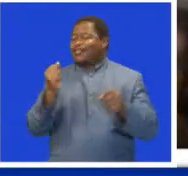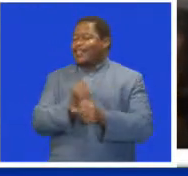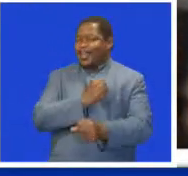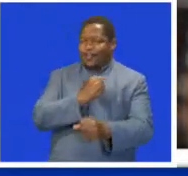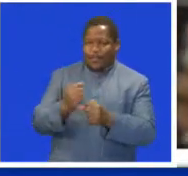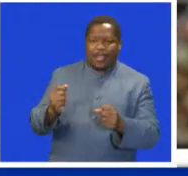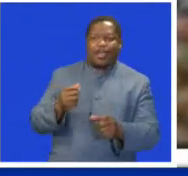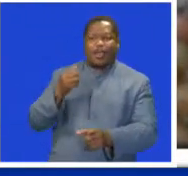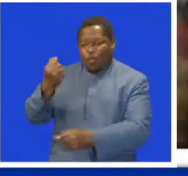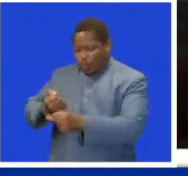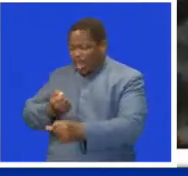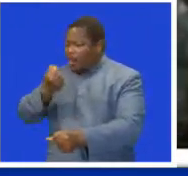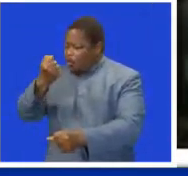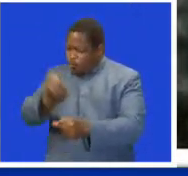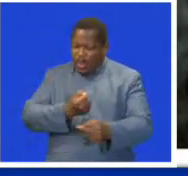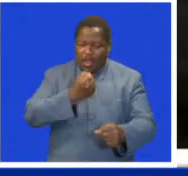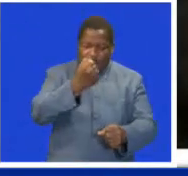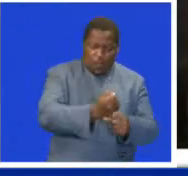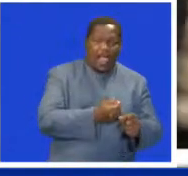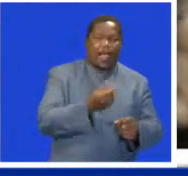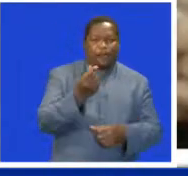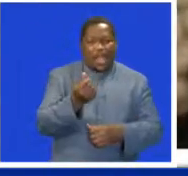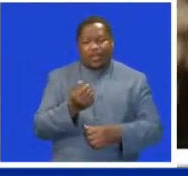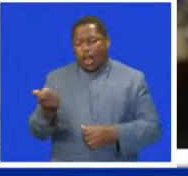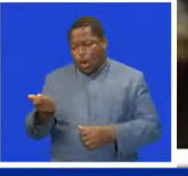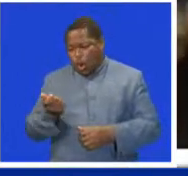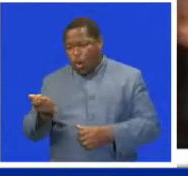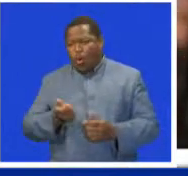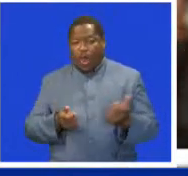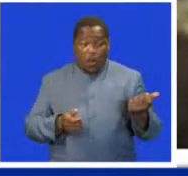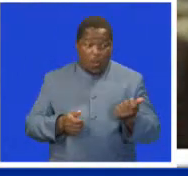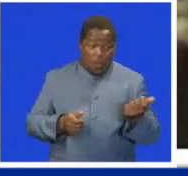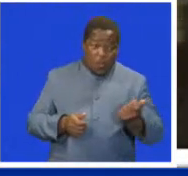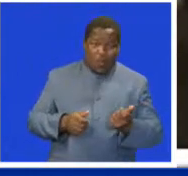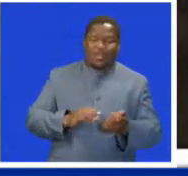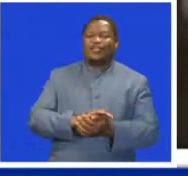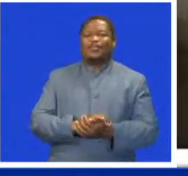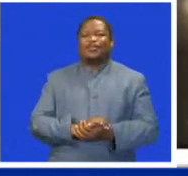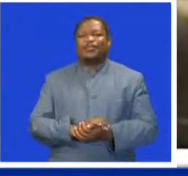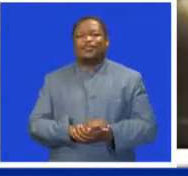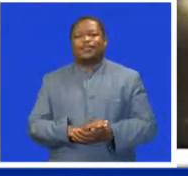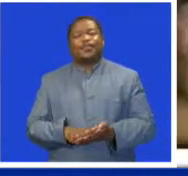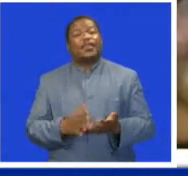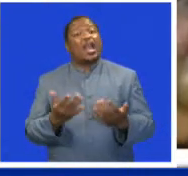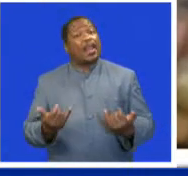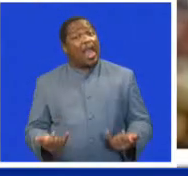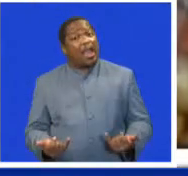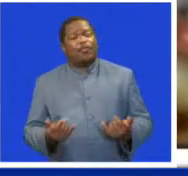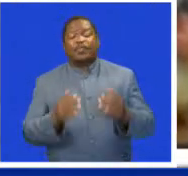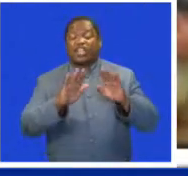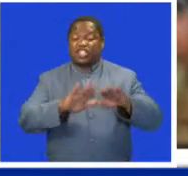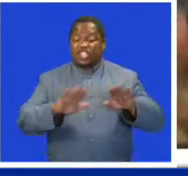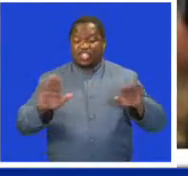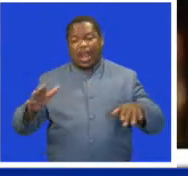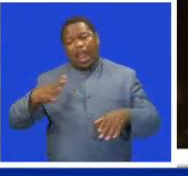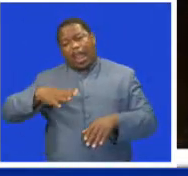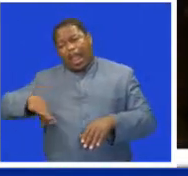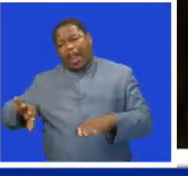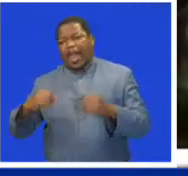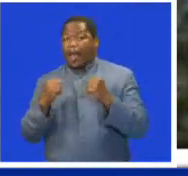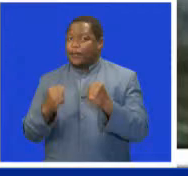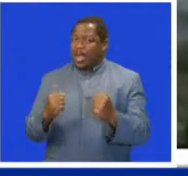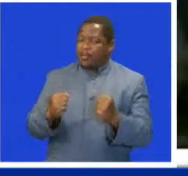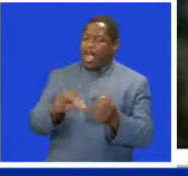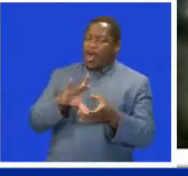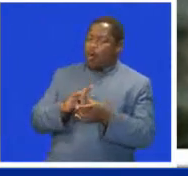Kulandzela ukuthi bafundzi labanyenti etikolweni basengakavuli ngenxa yokubhedva kwemkhuhlane we-COVID-19, labanye balabafundzi